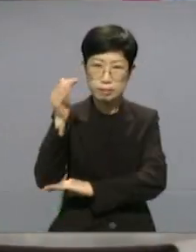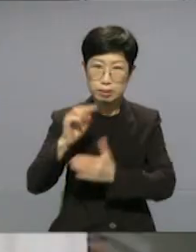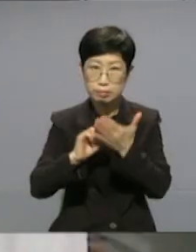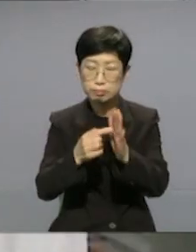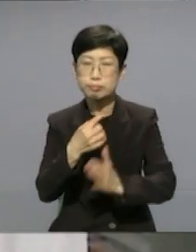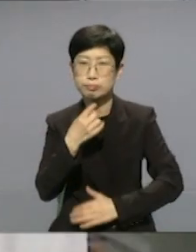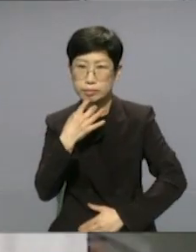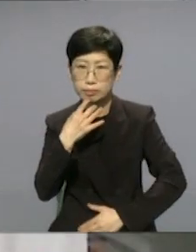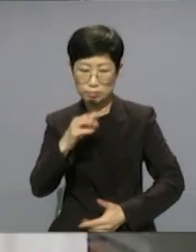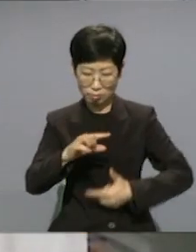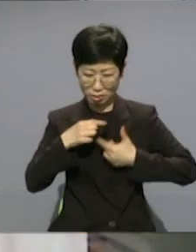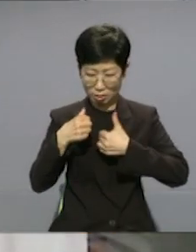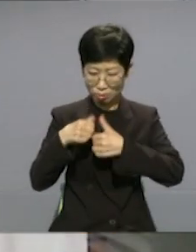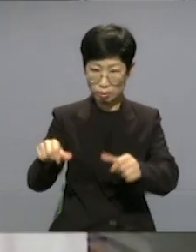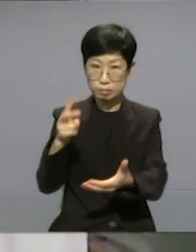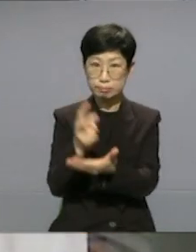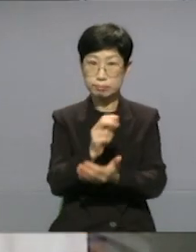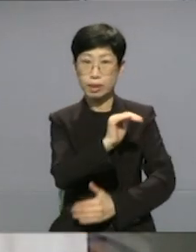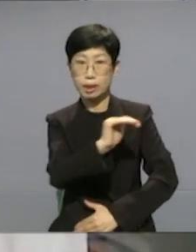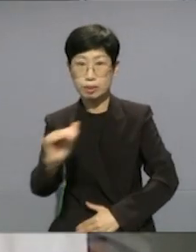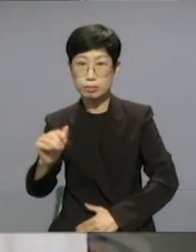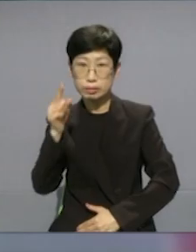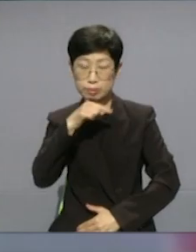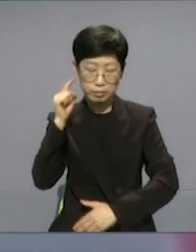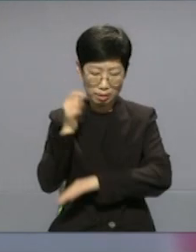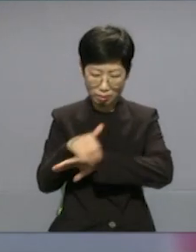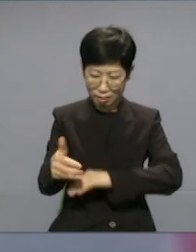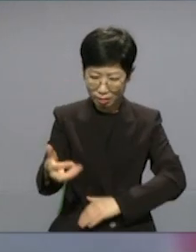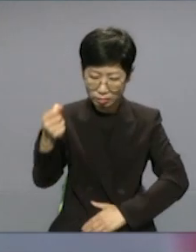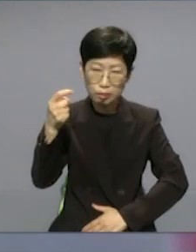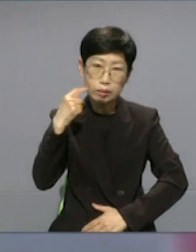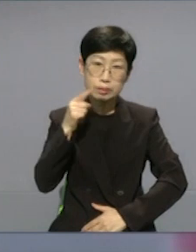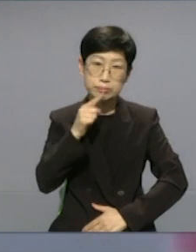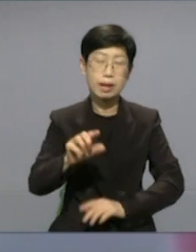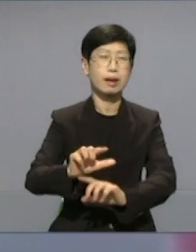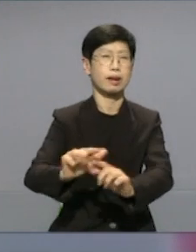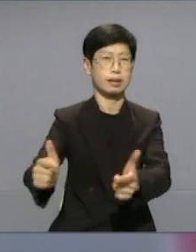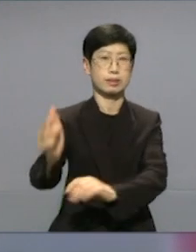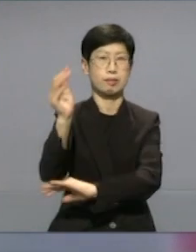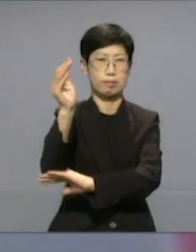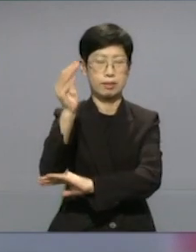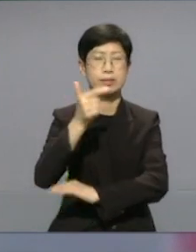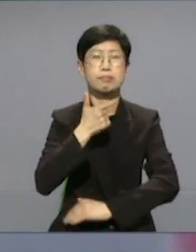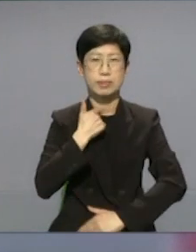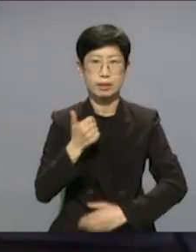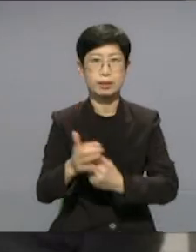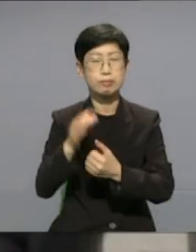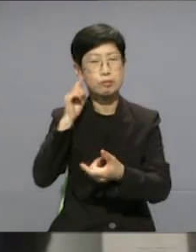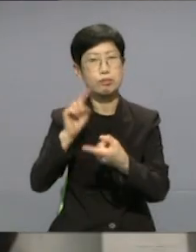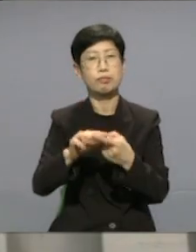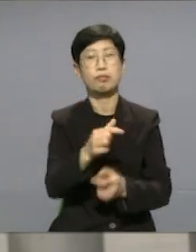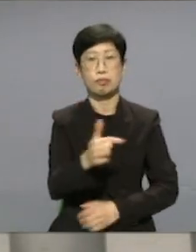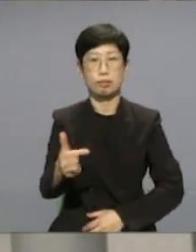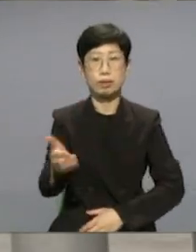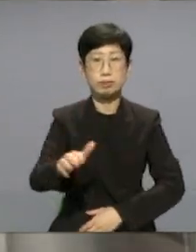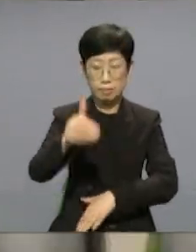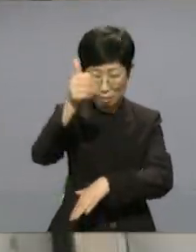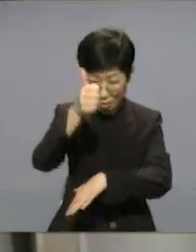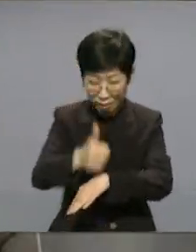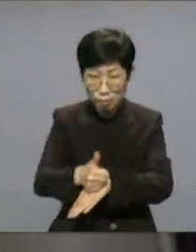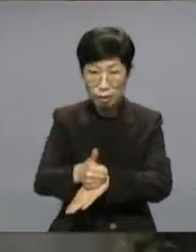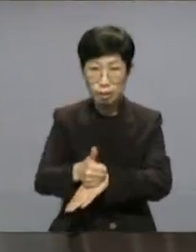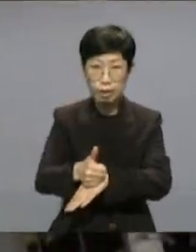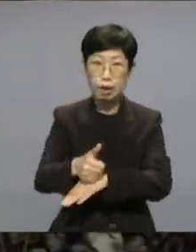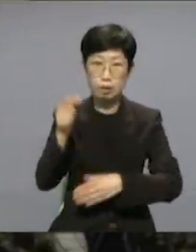뿐이라며 명예훼손의 법적 기준인 악의를 갖고 거짓 주장을 한게 아니라고 주장해왔기 때문입니다. 하지만 재판 내용은